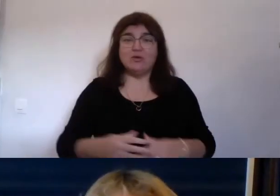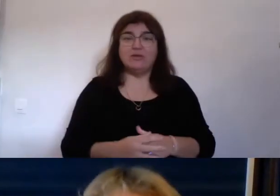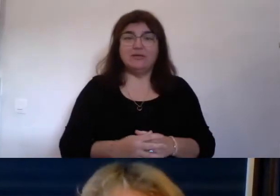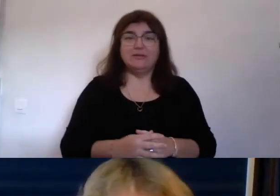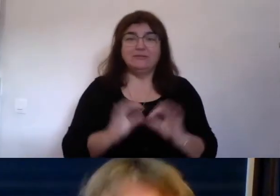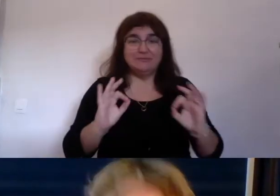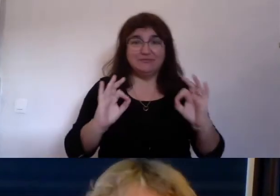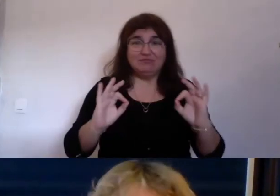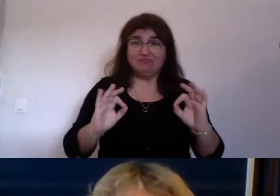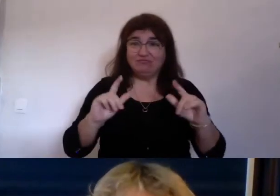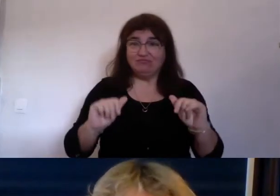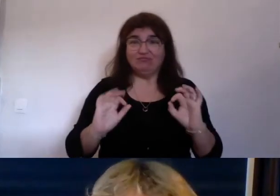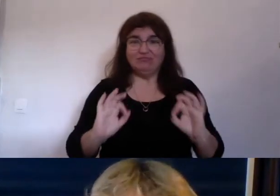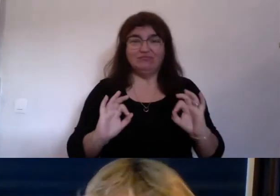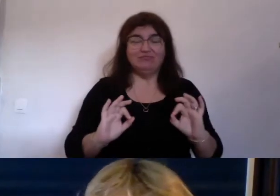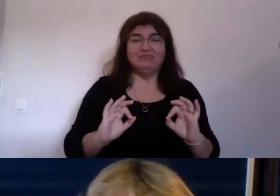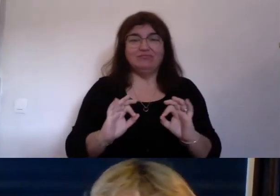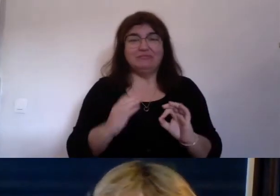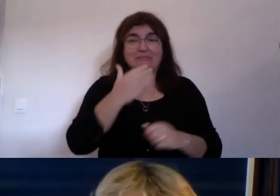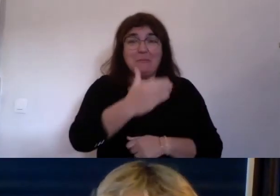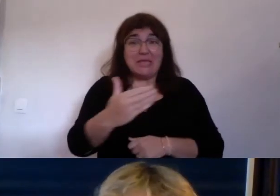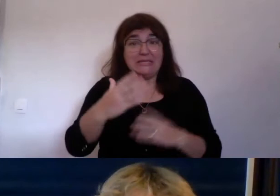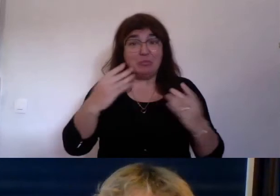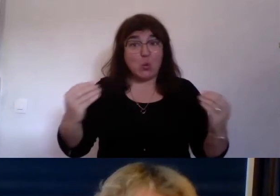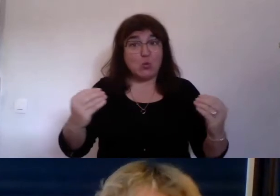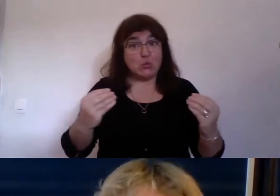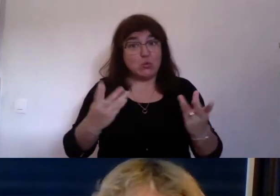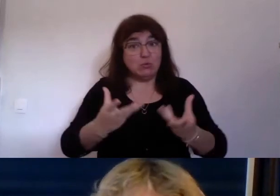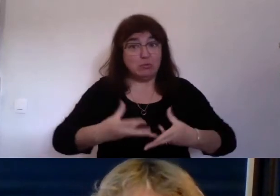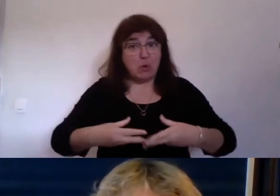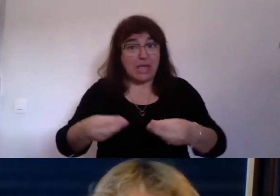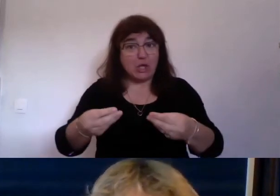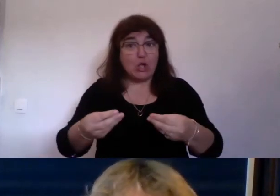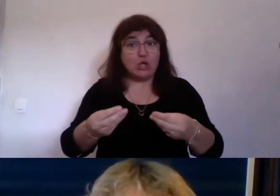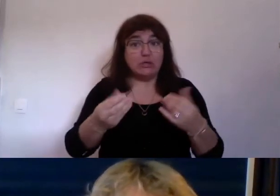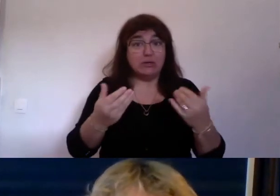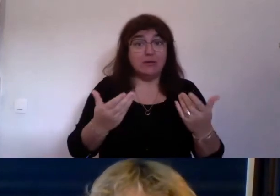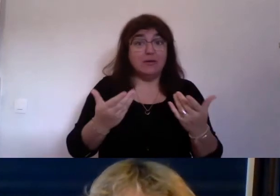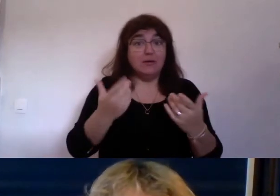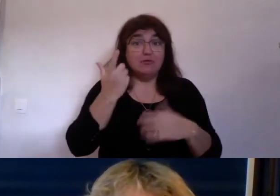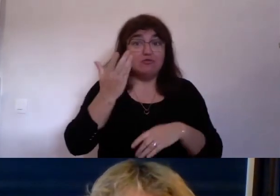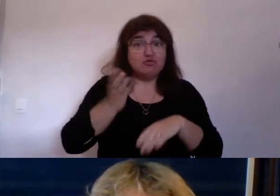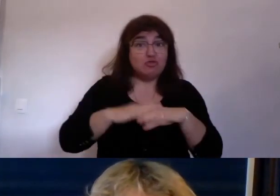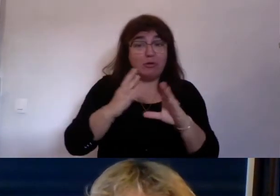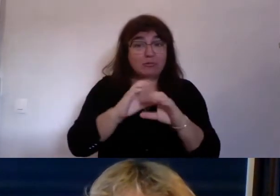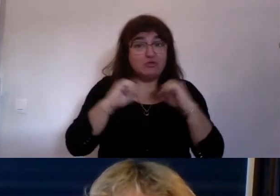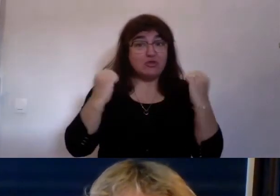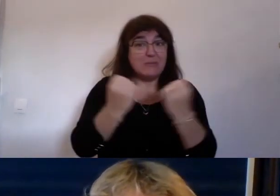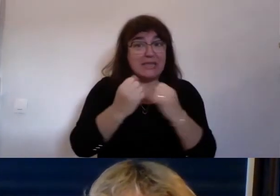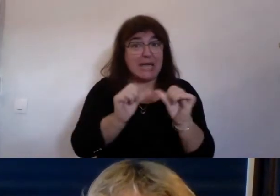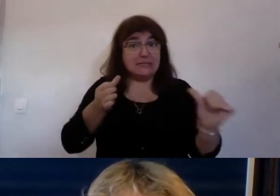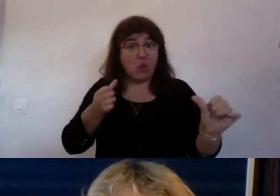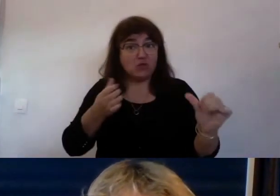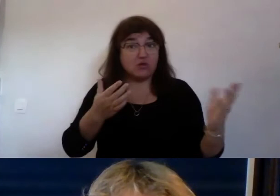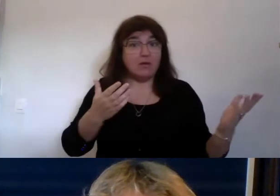recevez. Eh bien, merci beaucoup de m'accueillir sur ce webinaire qui est vraiment super, très intéressant et tout à fait au goût